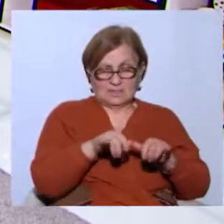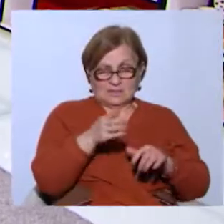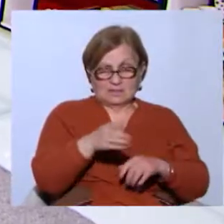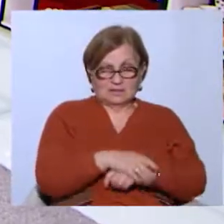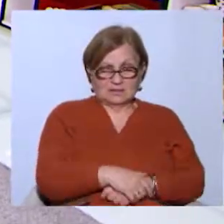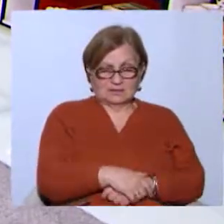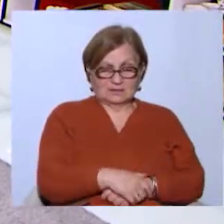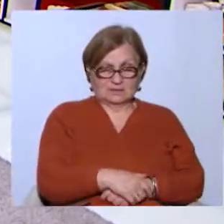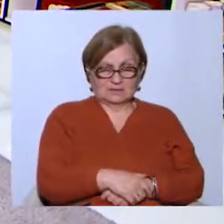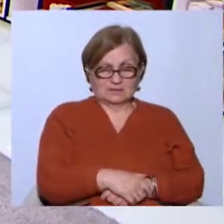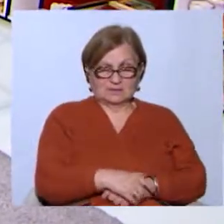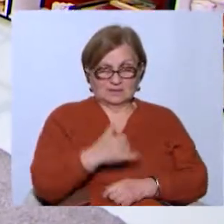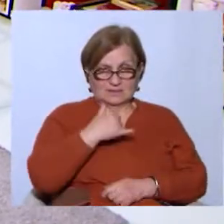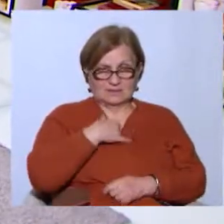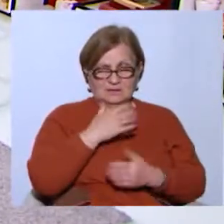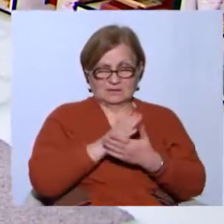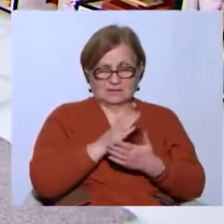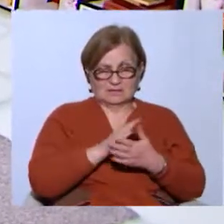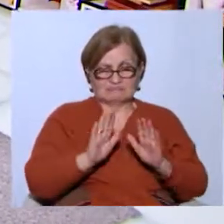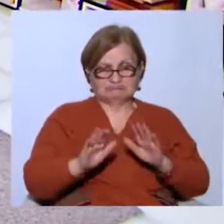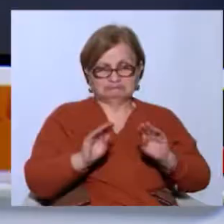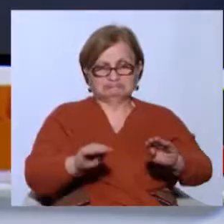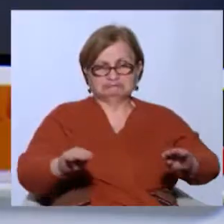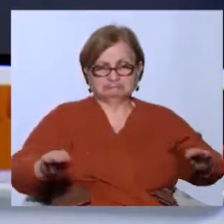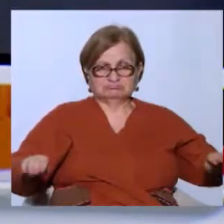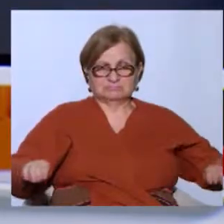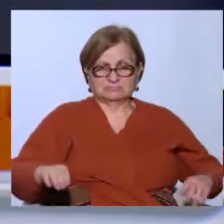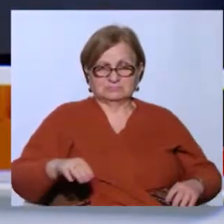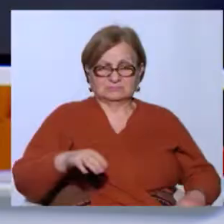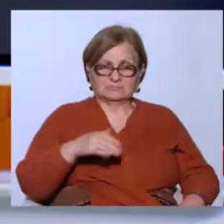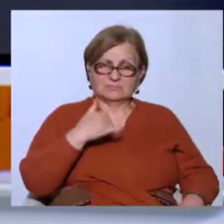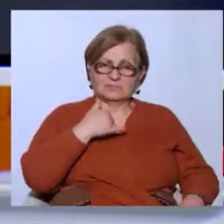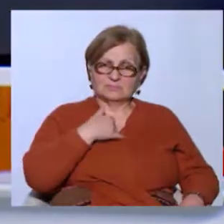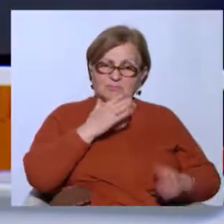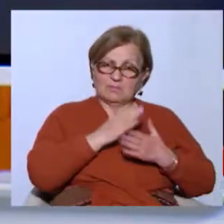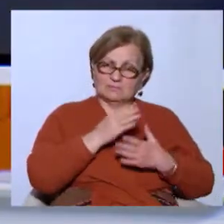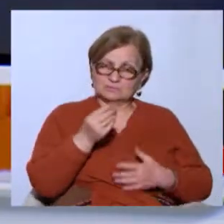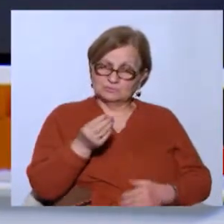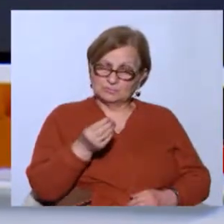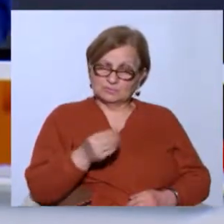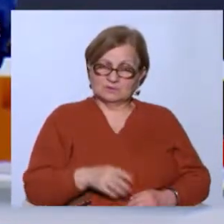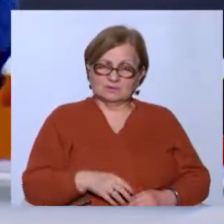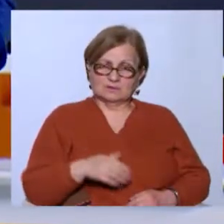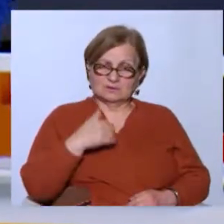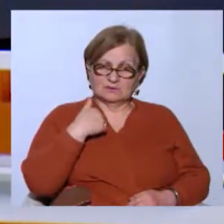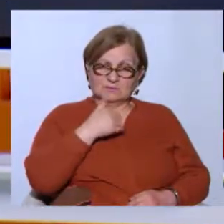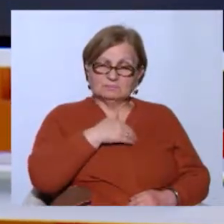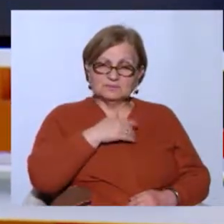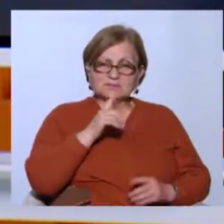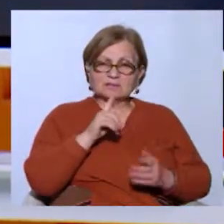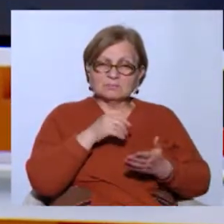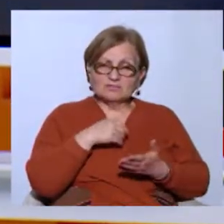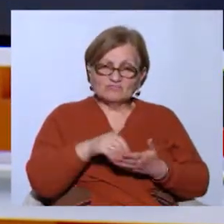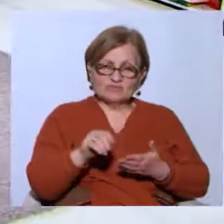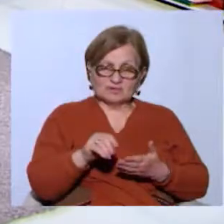ნახეთ როგორი რაღაცები აქვს გამოფენილი და მე როგორც გითხარით მაქვს ფული და მინდა რომ ვიყიდო აქედან